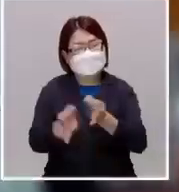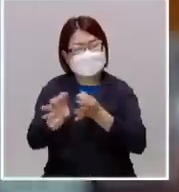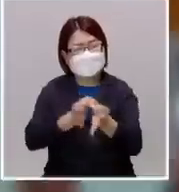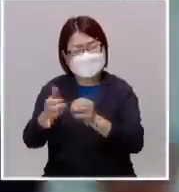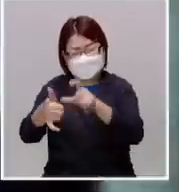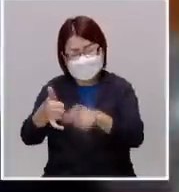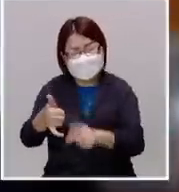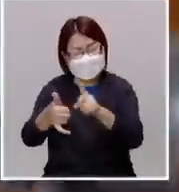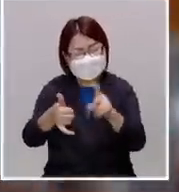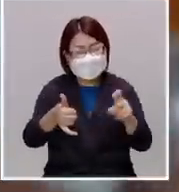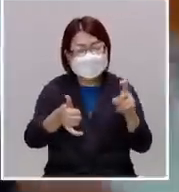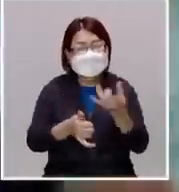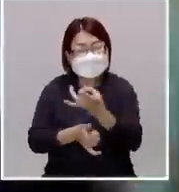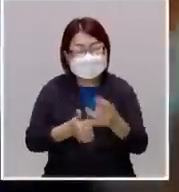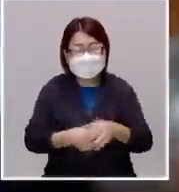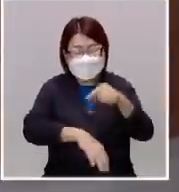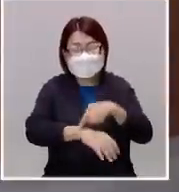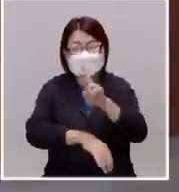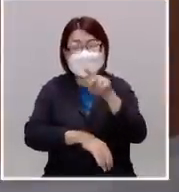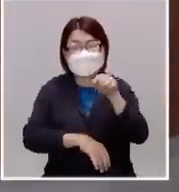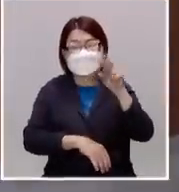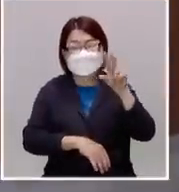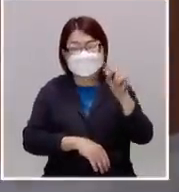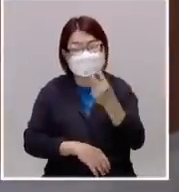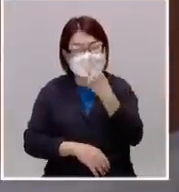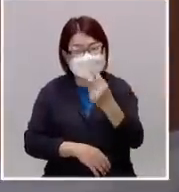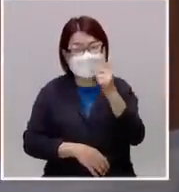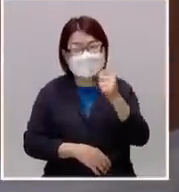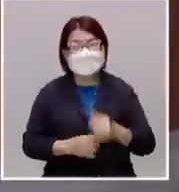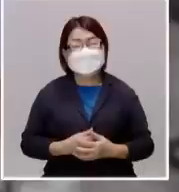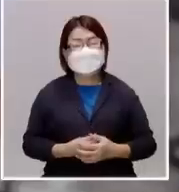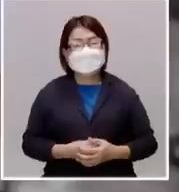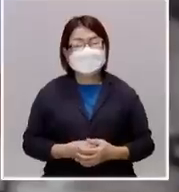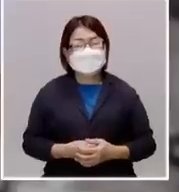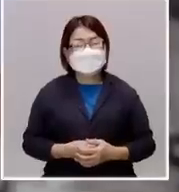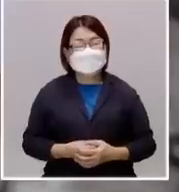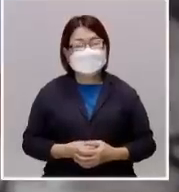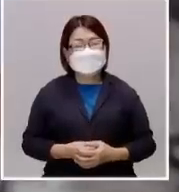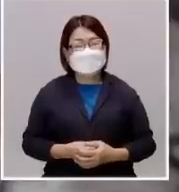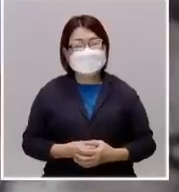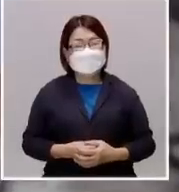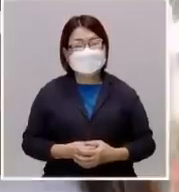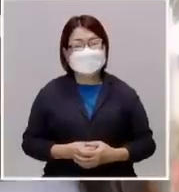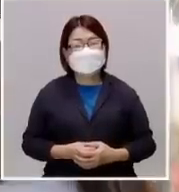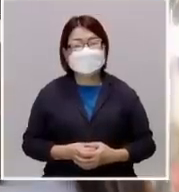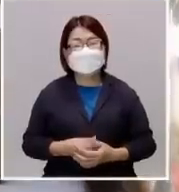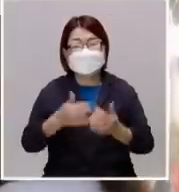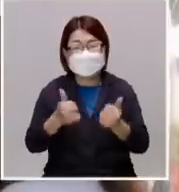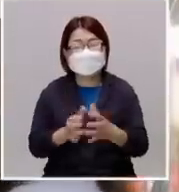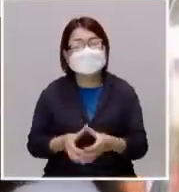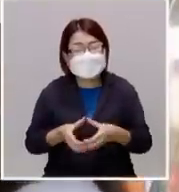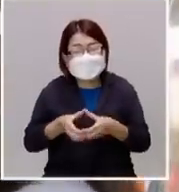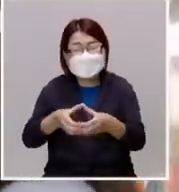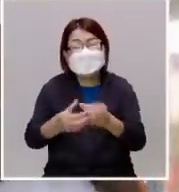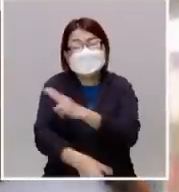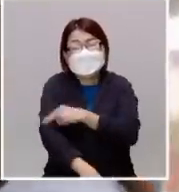ช่วงเวลาเที่ยงครึ่งวันนี้ก็ดูรายการของเราติดตามกันยาวไปจนถึงเที่ยงครึ่งเลยนะครับส่วนการตรวจเชิงรุกในเรือน